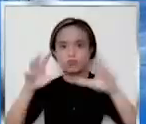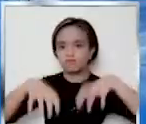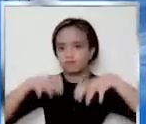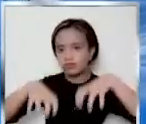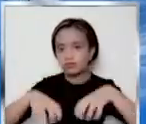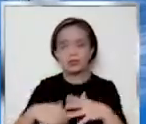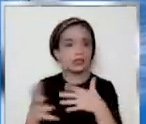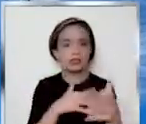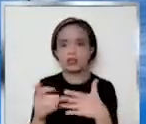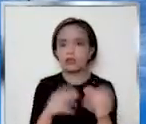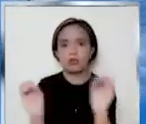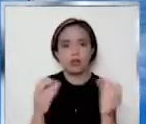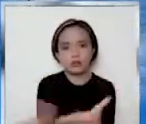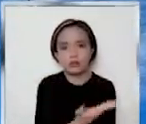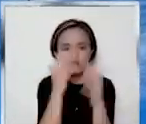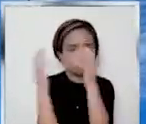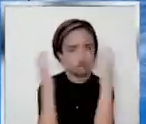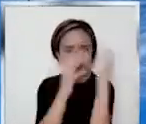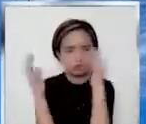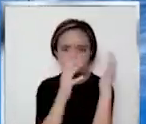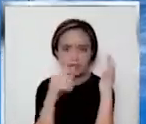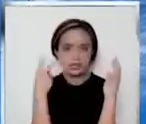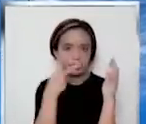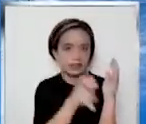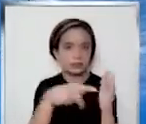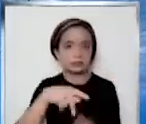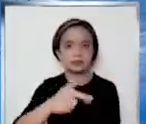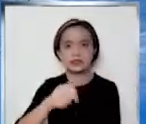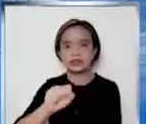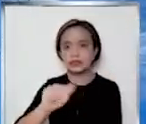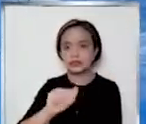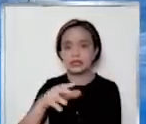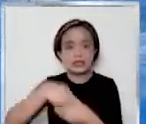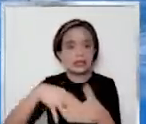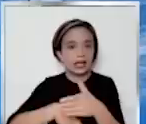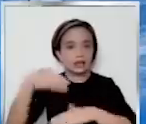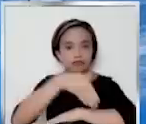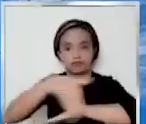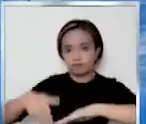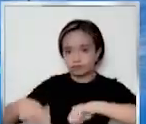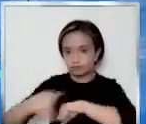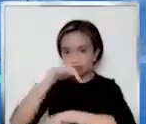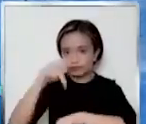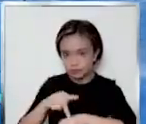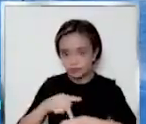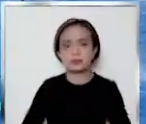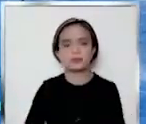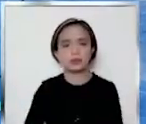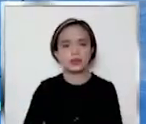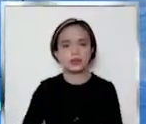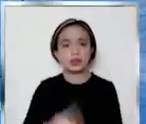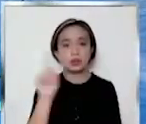bagong sama ng panahon na namamataan ang pag-asa sa loob at labas ng Philippine Area of Responsibility, makaka-apekto sa bansa